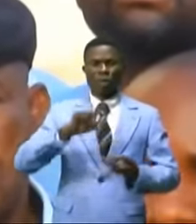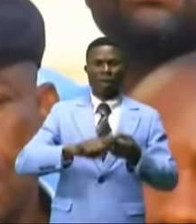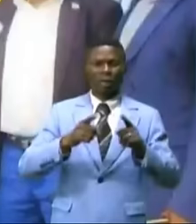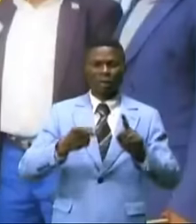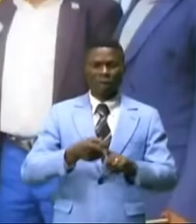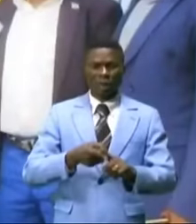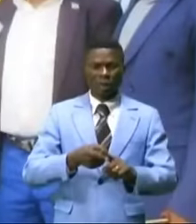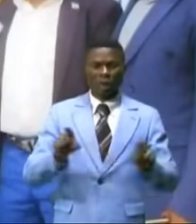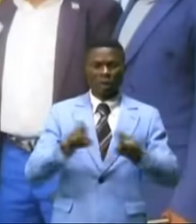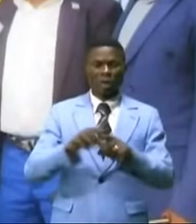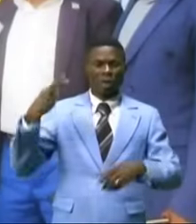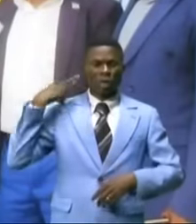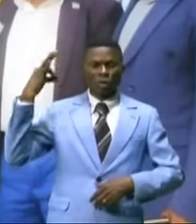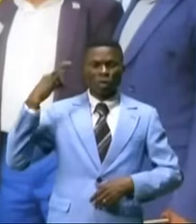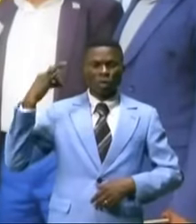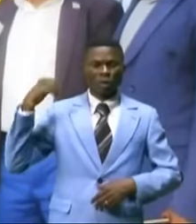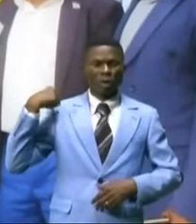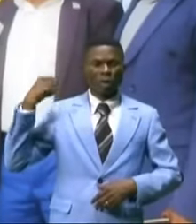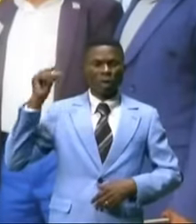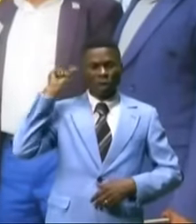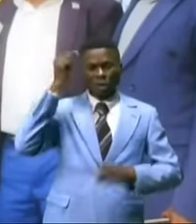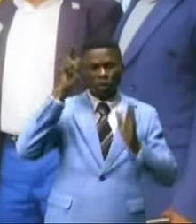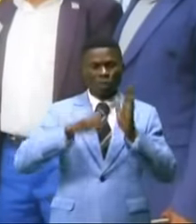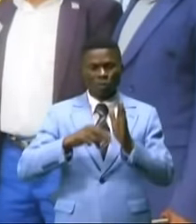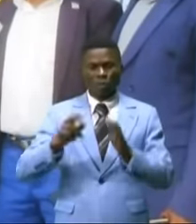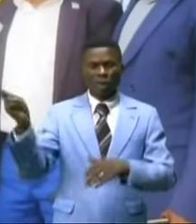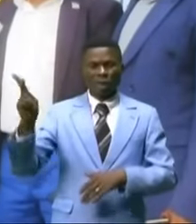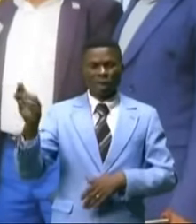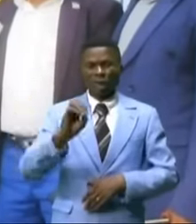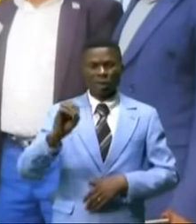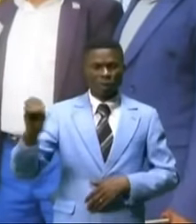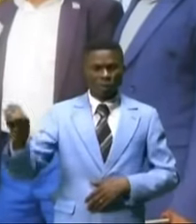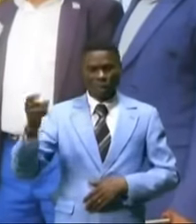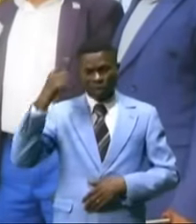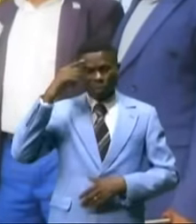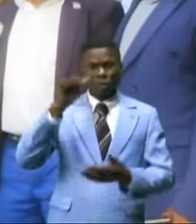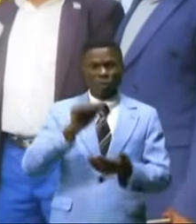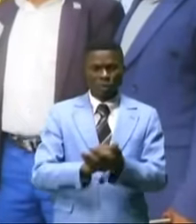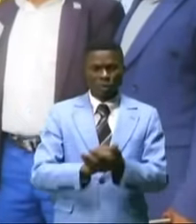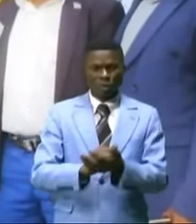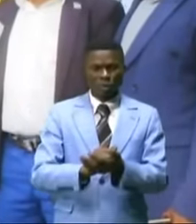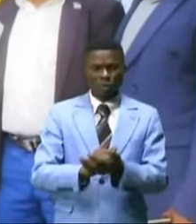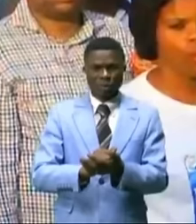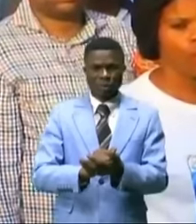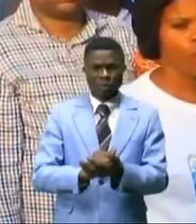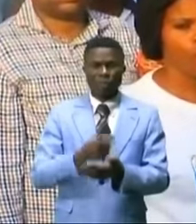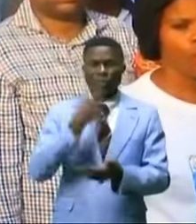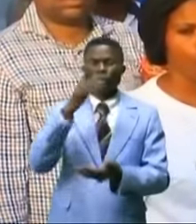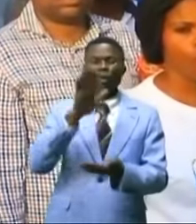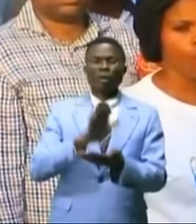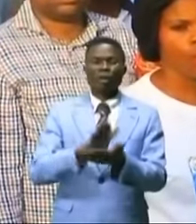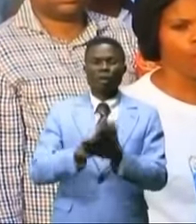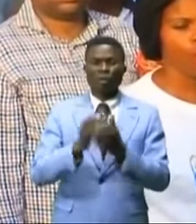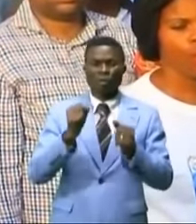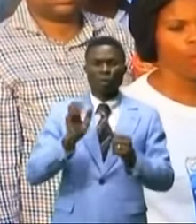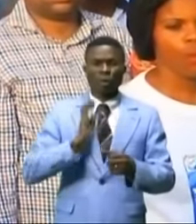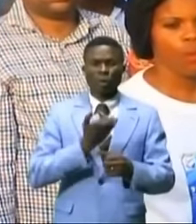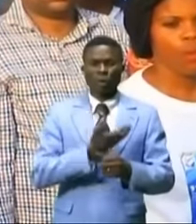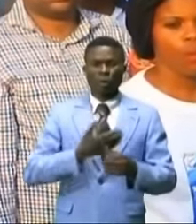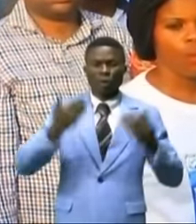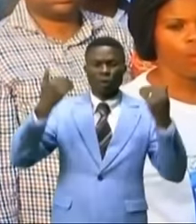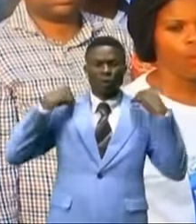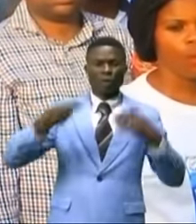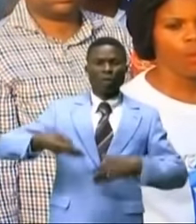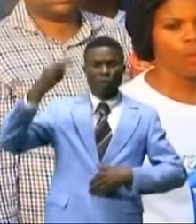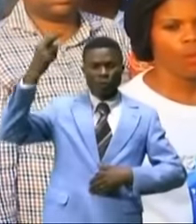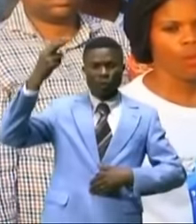comme candidat gouverneur de la province du Kasaï oriental. À cet effet, remercions vivement notre haute autorité